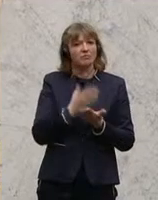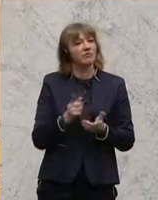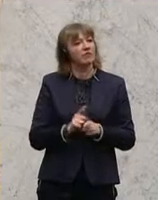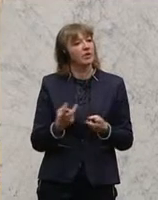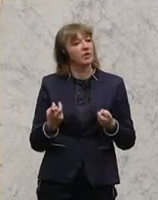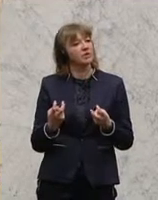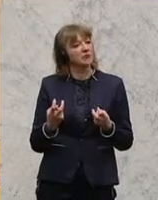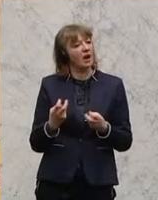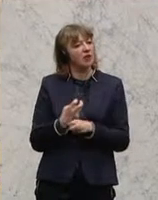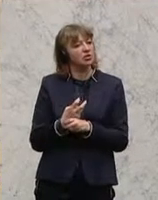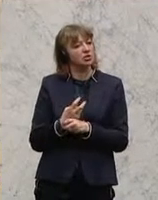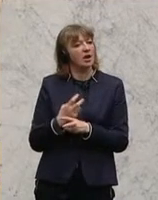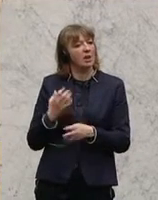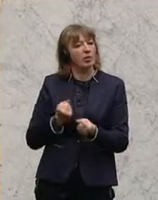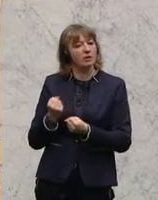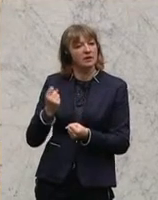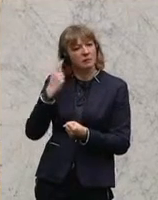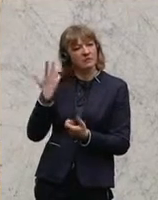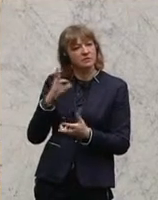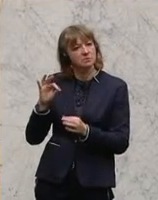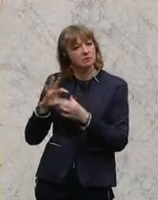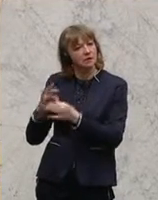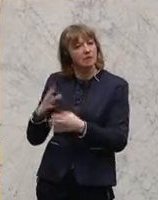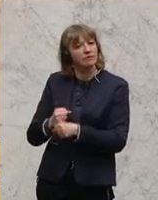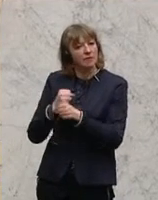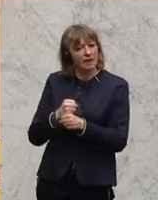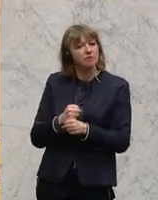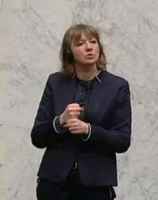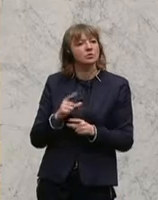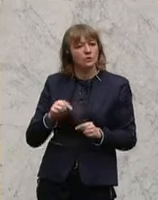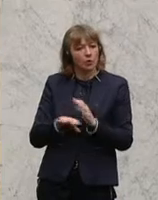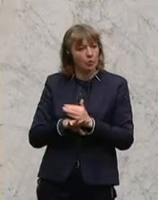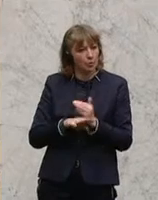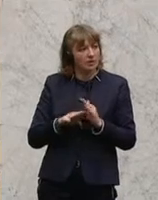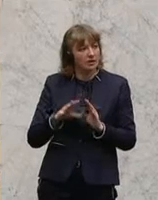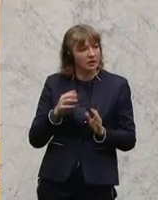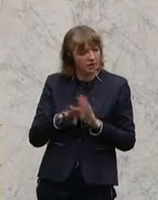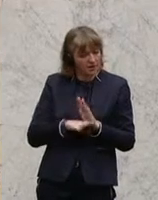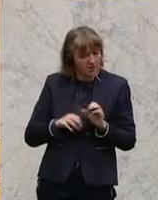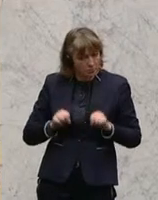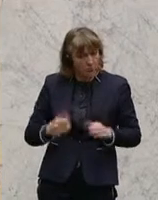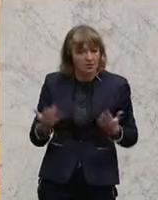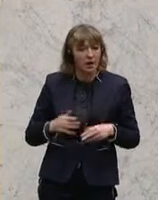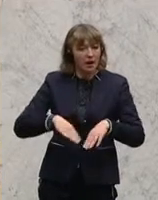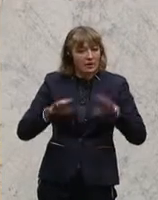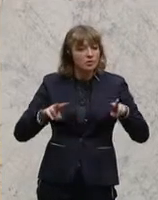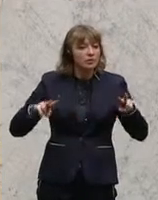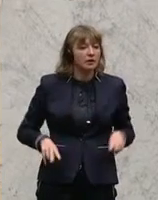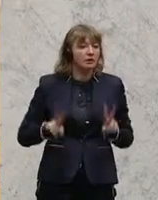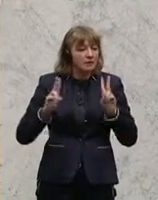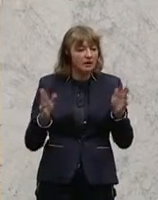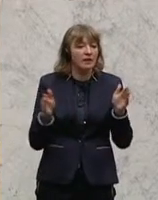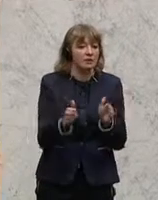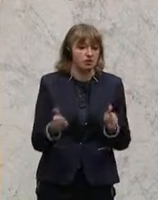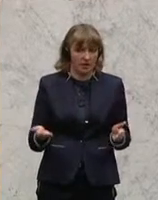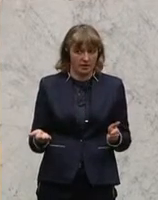Politikerin mit der Verfassung hält. Sie sagt, im deutschen Grundrecht, im Grundgesetz ist die Möglichkeit festgeschrieben, dass das Asylrecht eingeschränkt